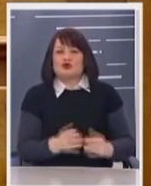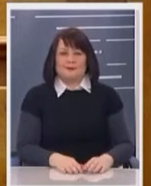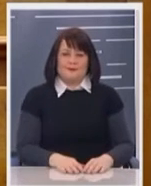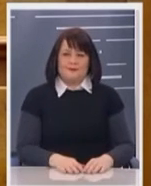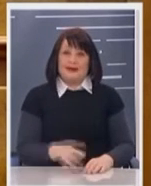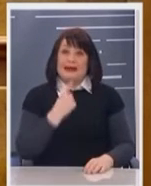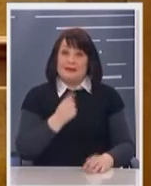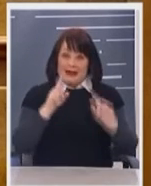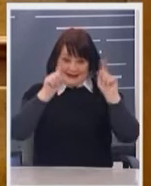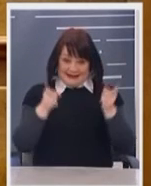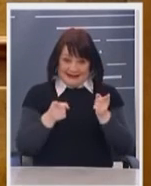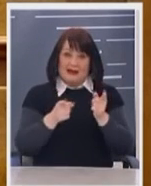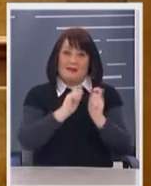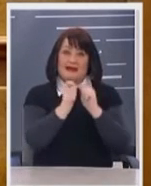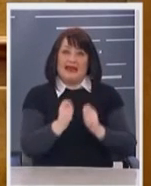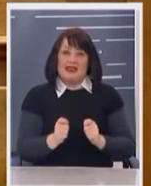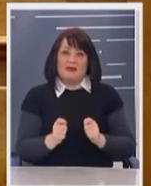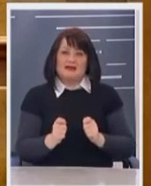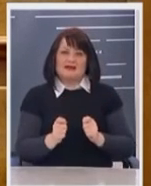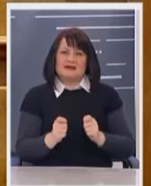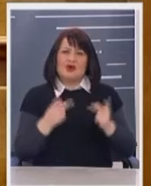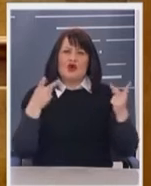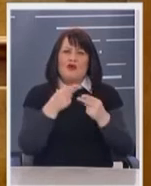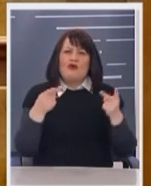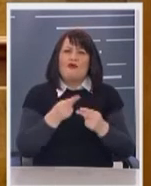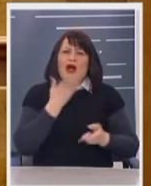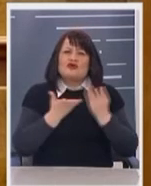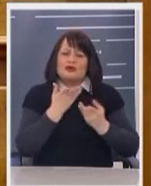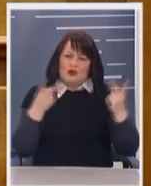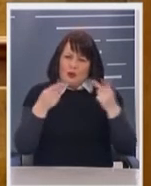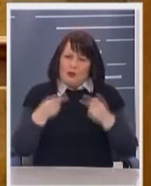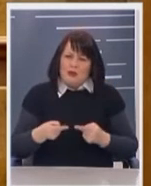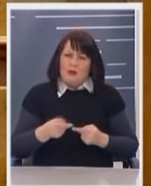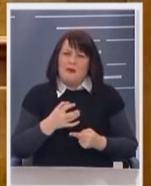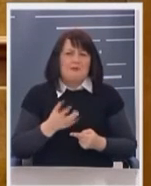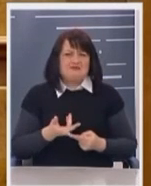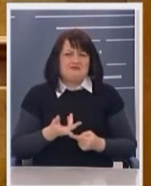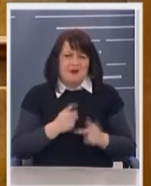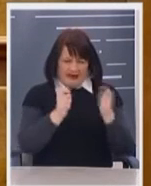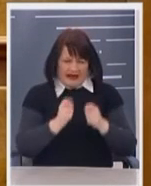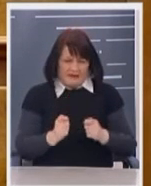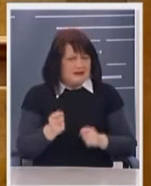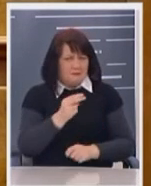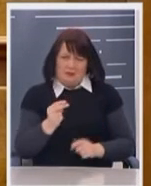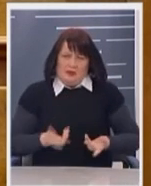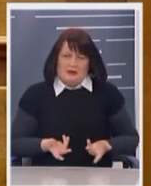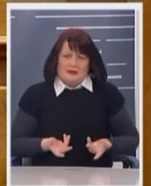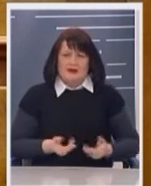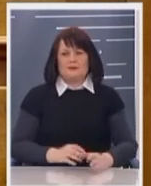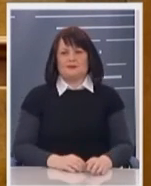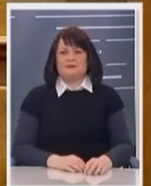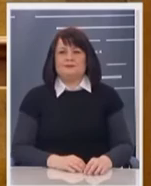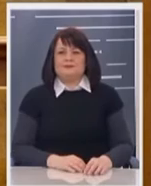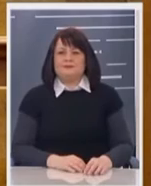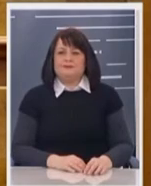μεταρρυθμίσεων, γιατί το να κόβεις δαπάνες, και μάλιστα ανελαστικές δαπάνες, δεν είναι μεταρρυθμίσεις.